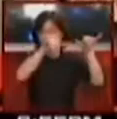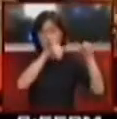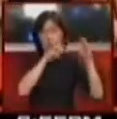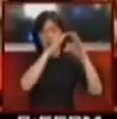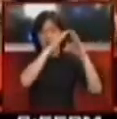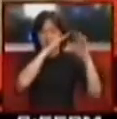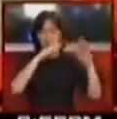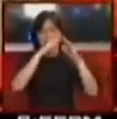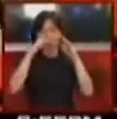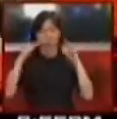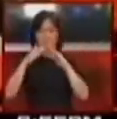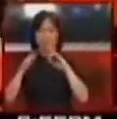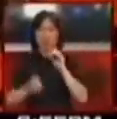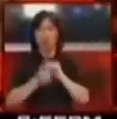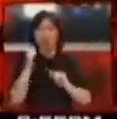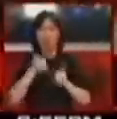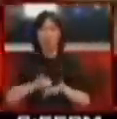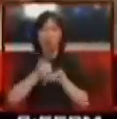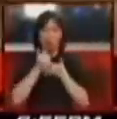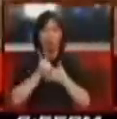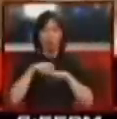Ilan sa mga nasagip ay mga bata.